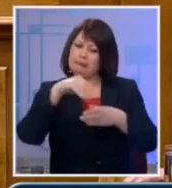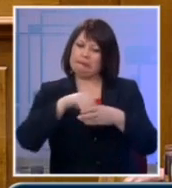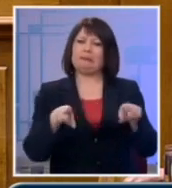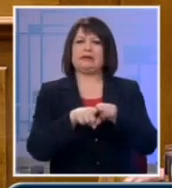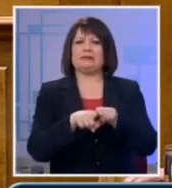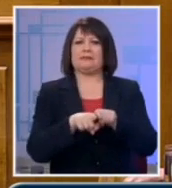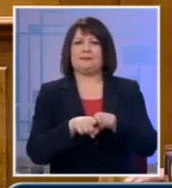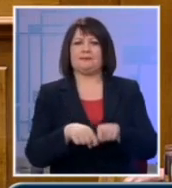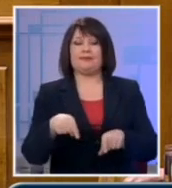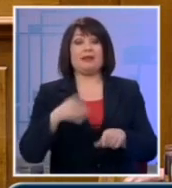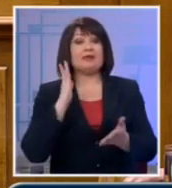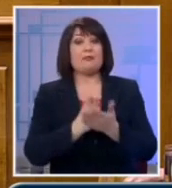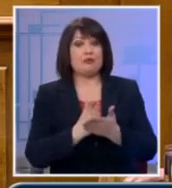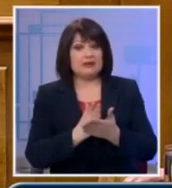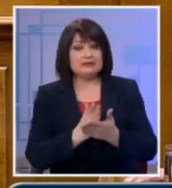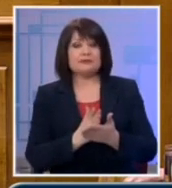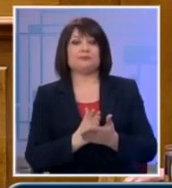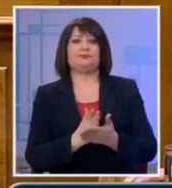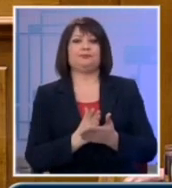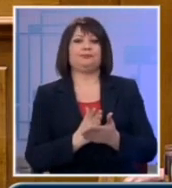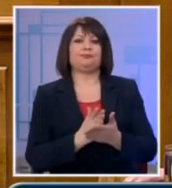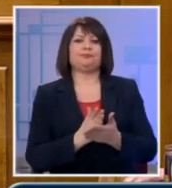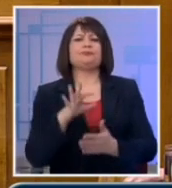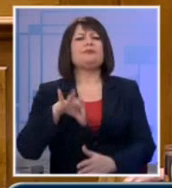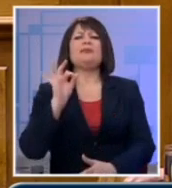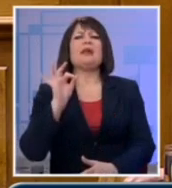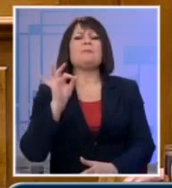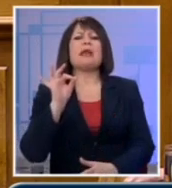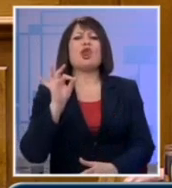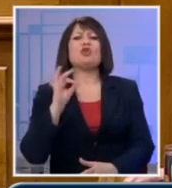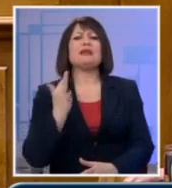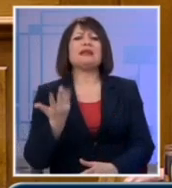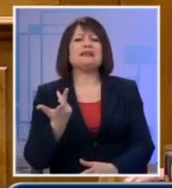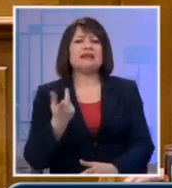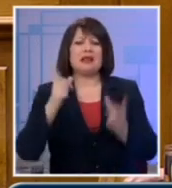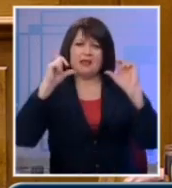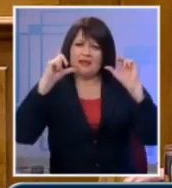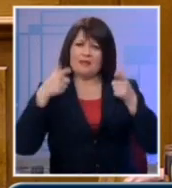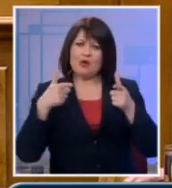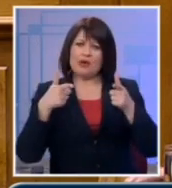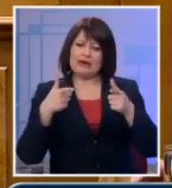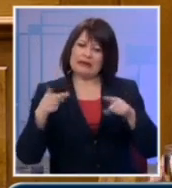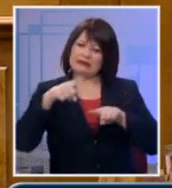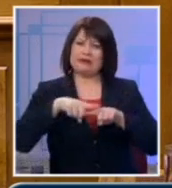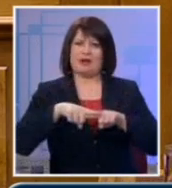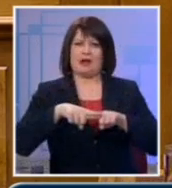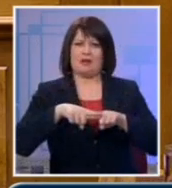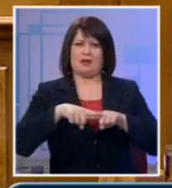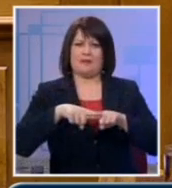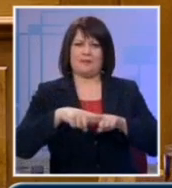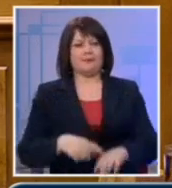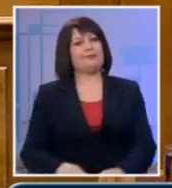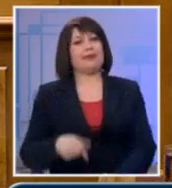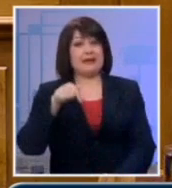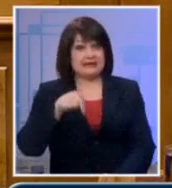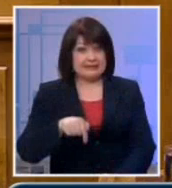Αυτή η επιλογή είναι ταυτόχρονα και μια επιλογή επιστροφής της δημοκρατίας στον τόπο. Σήμερα